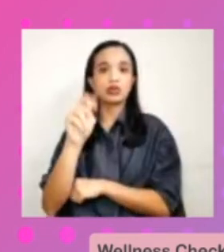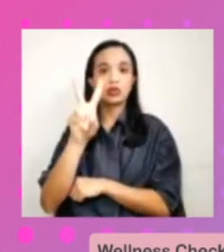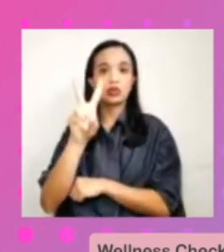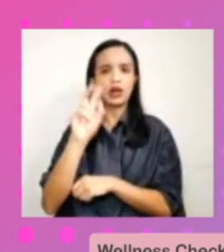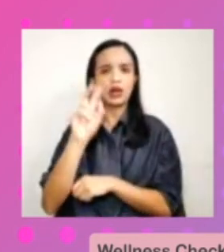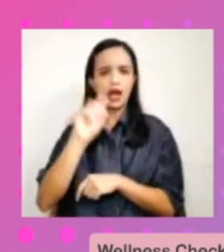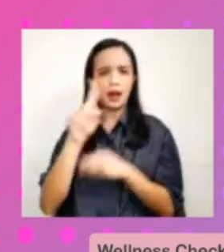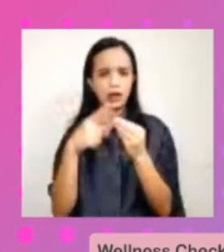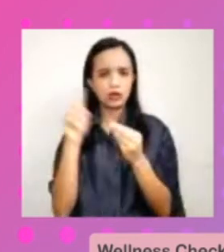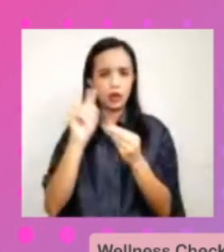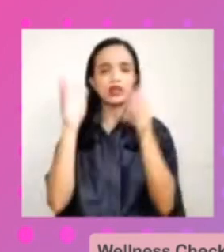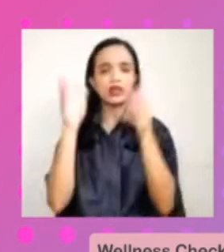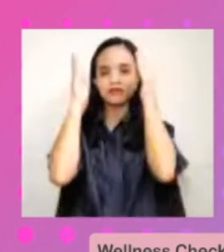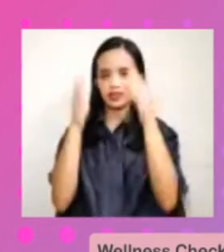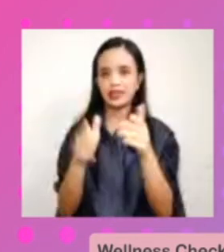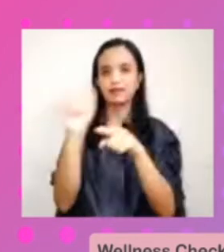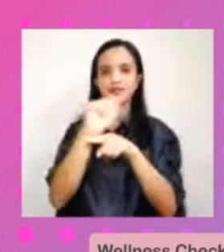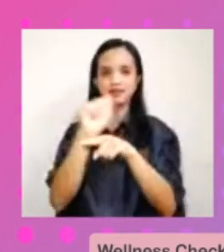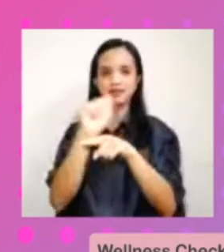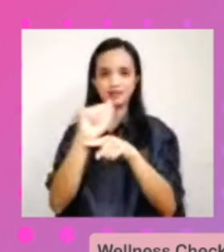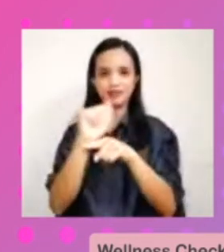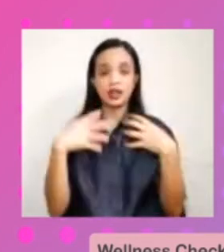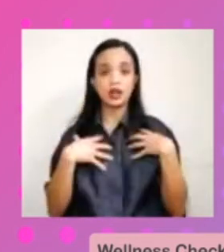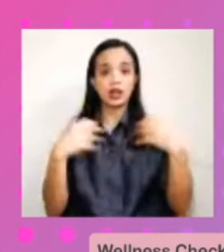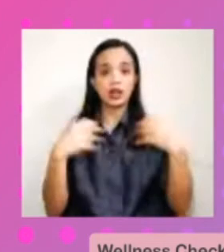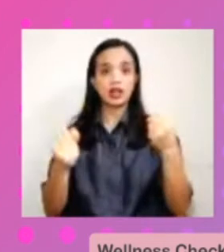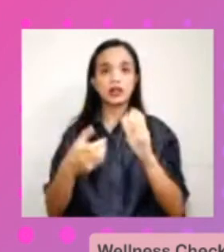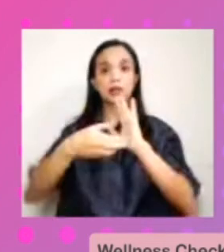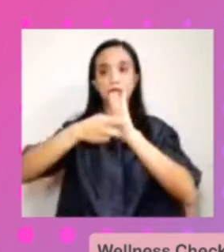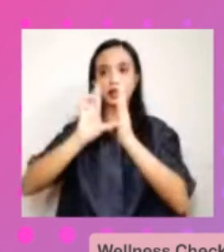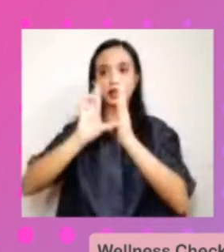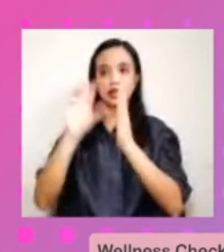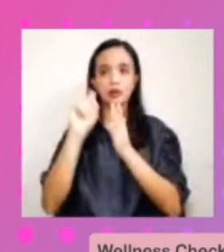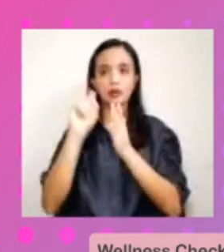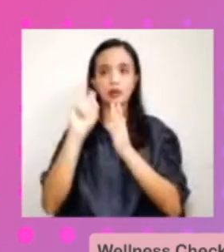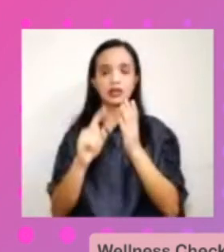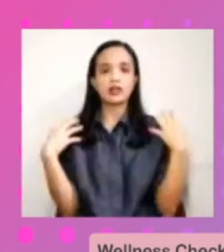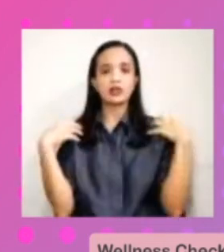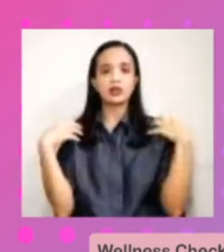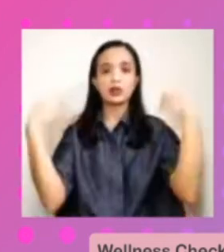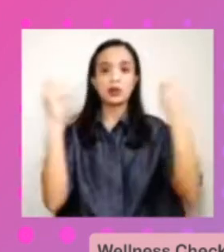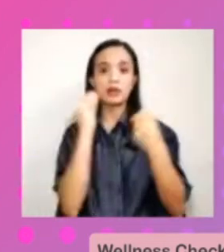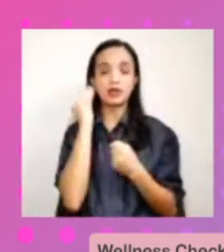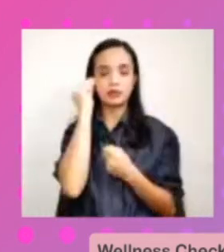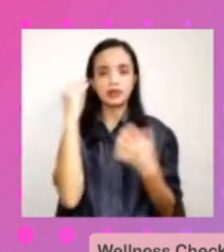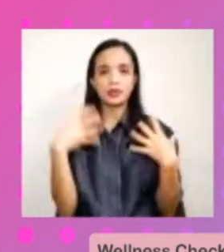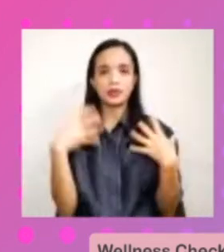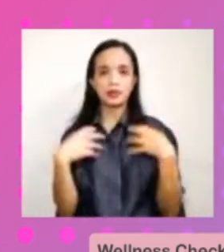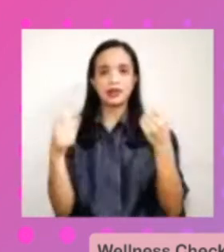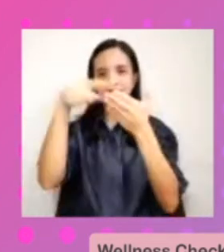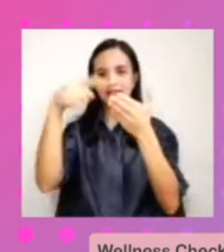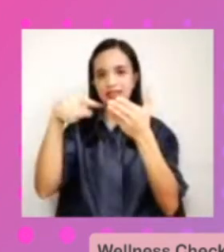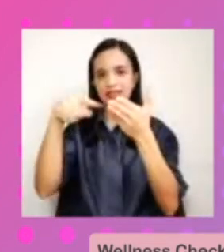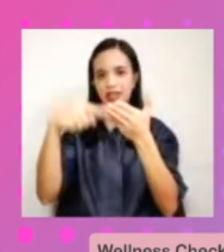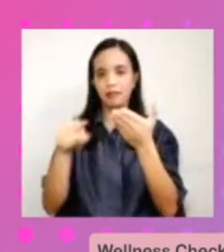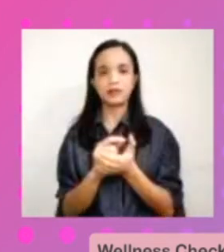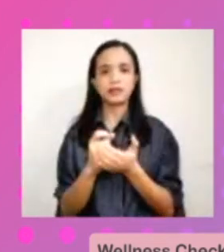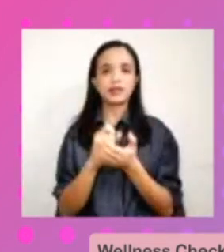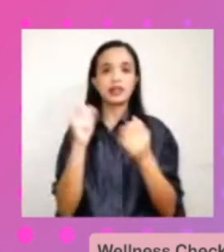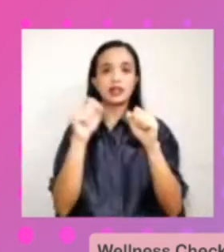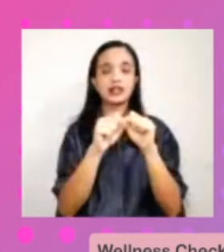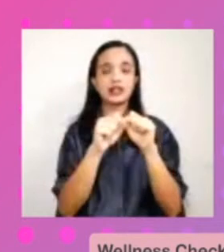tayo? Ayan, okay. Ito po isang paalala lang, ang episode po ng ating Wellness Check Series Season 2 ay